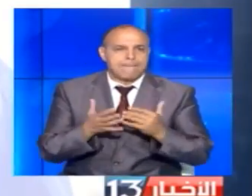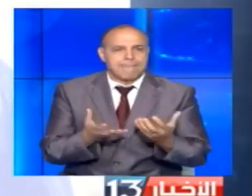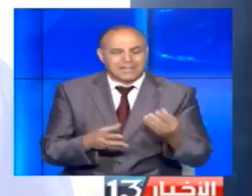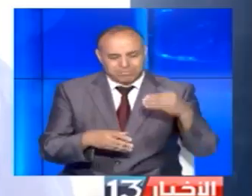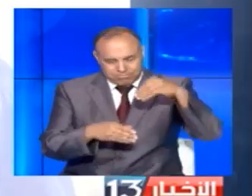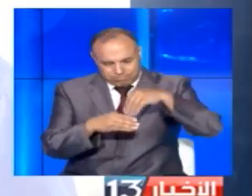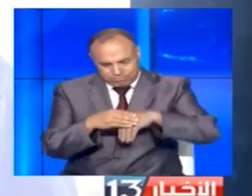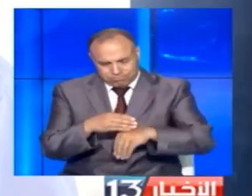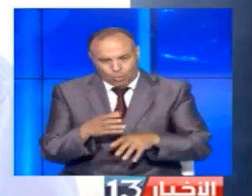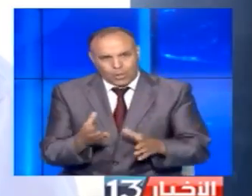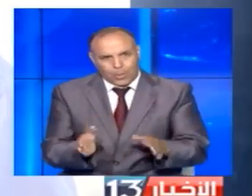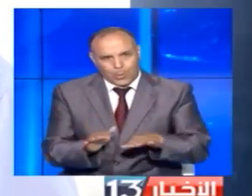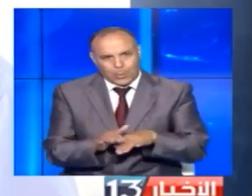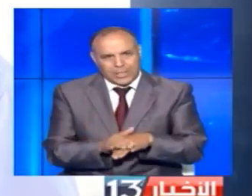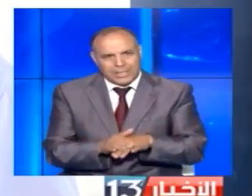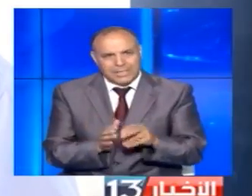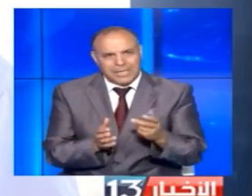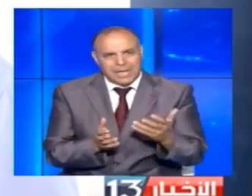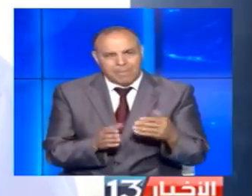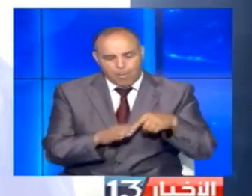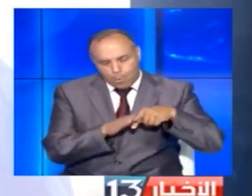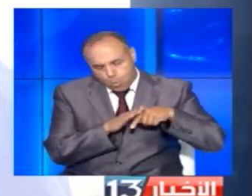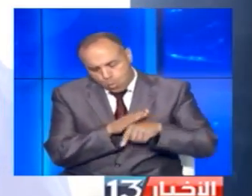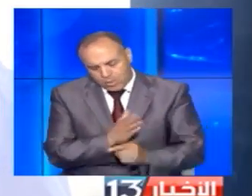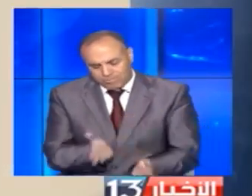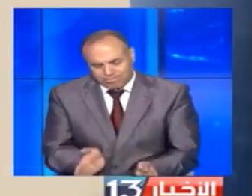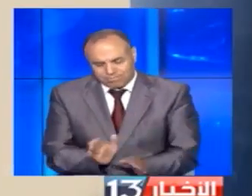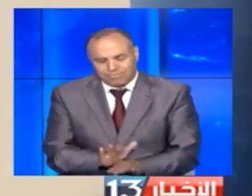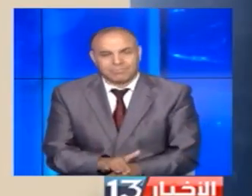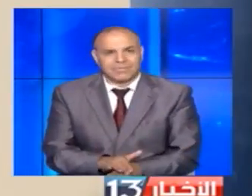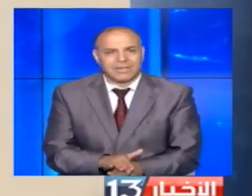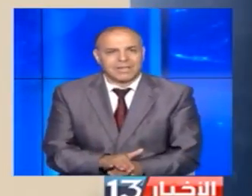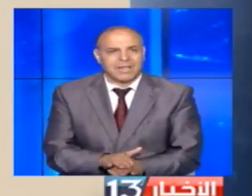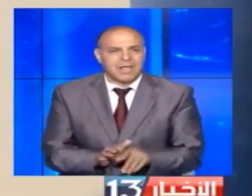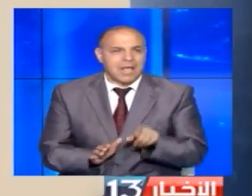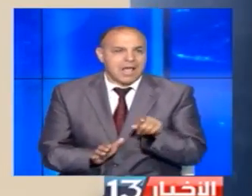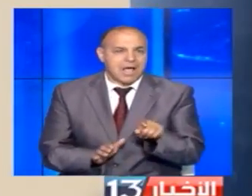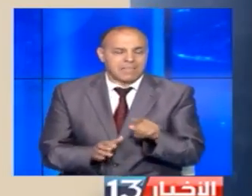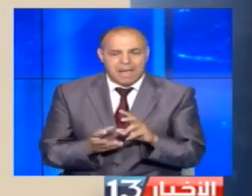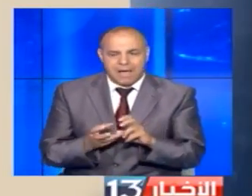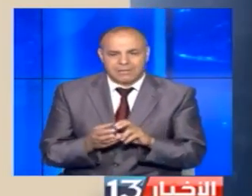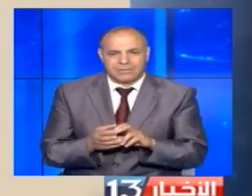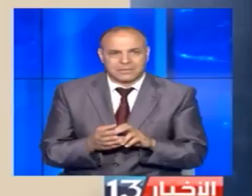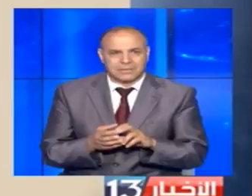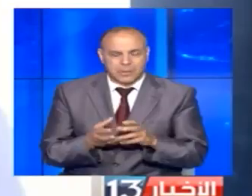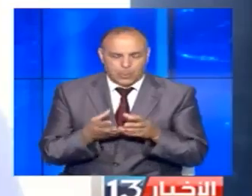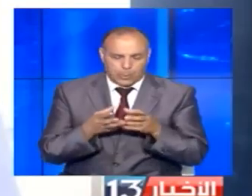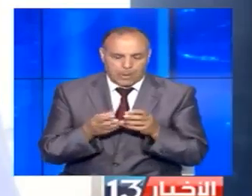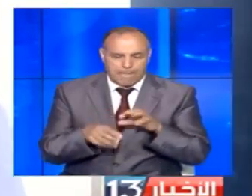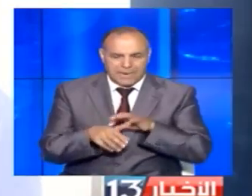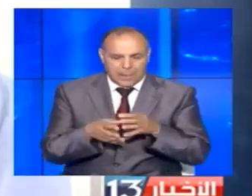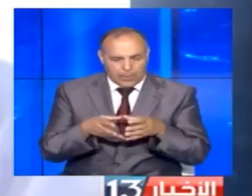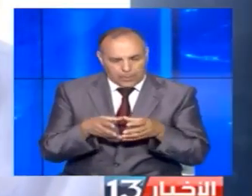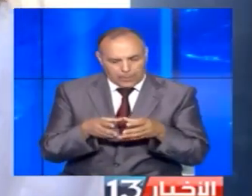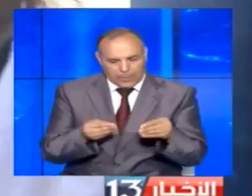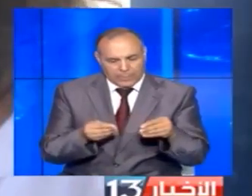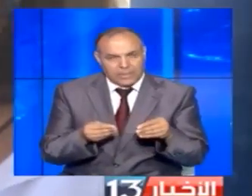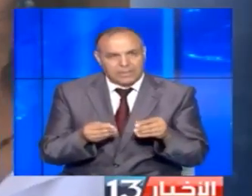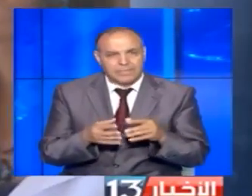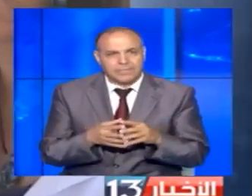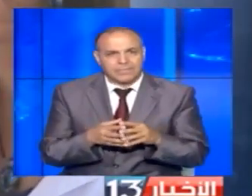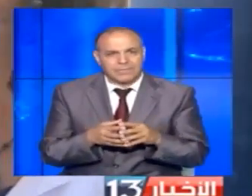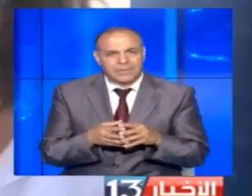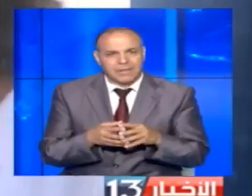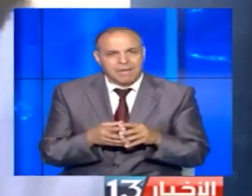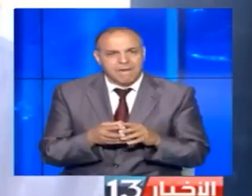معناتها غارق على الأخر على الأقل 3-4 متر معناتها في الأرض هكا. علاش؟ خاطر هو كيف يتخلص من الأحشاء المريضة اللي